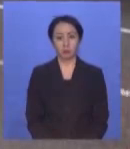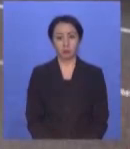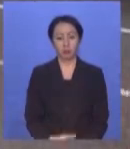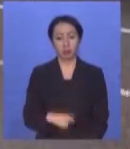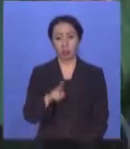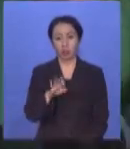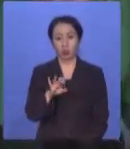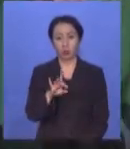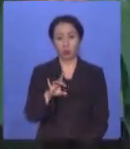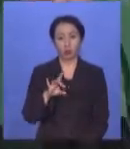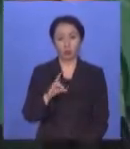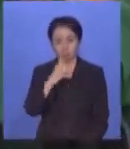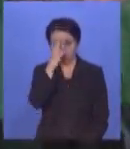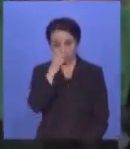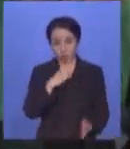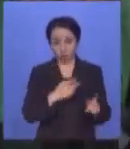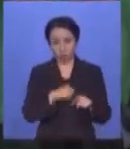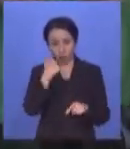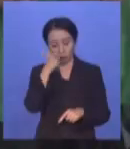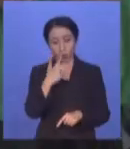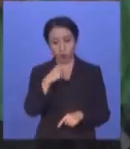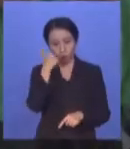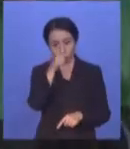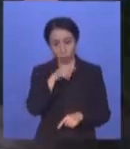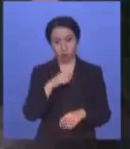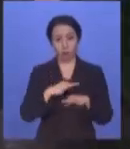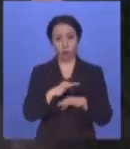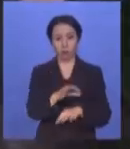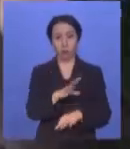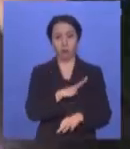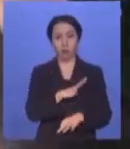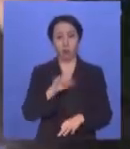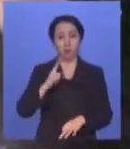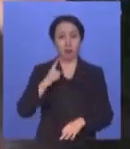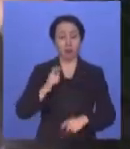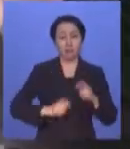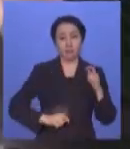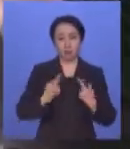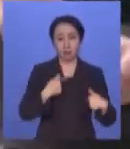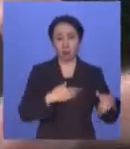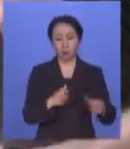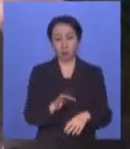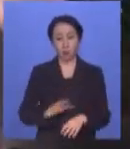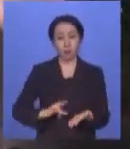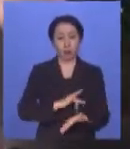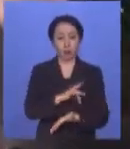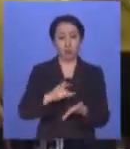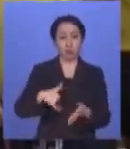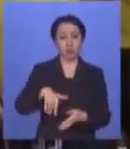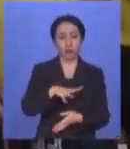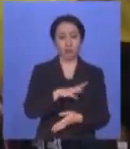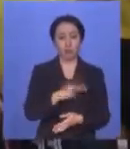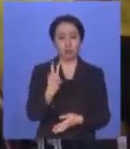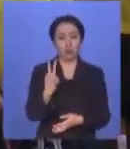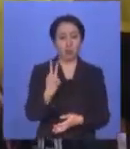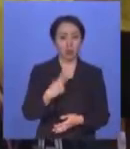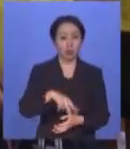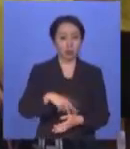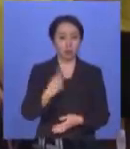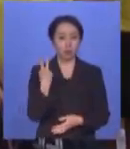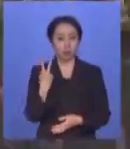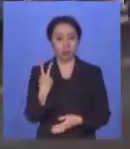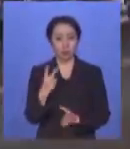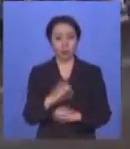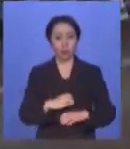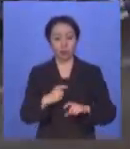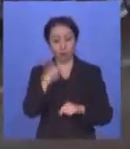Junior Cup турнирі дәстүрлі, бұйыл үшін жыл қатарынан өтіп отыр. Алғаш фестивальді ұйымдастырғанда облыс орталығында бар болғаны 22 құрама жиналған